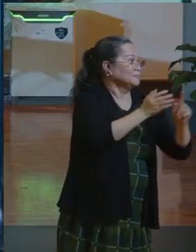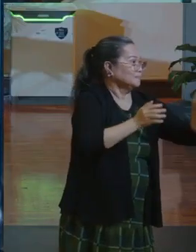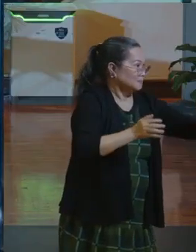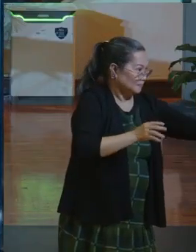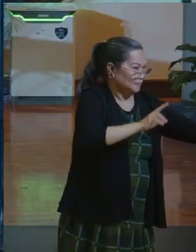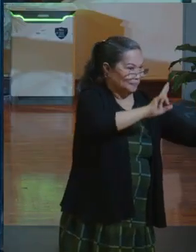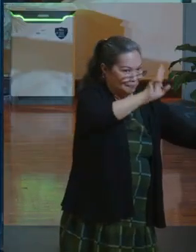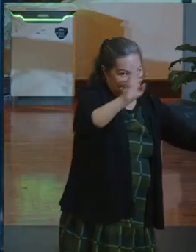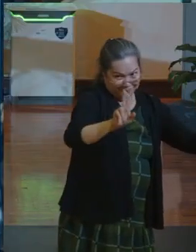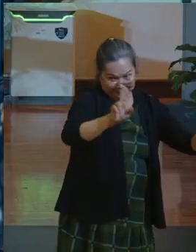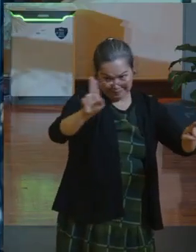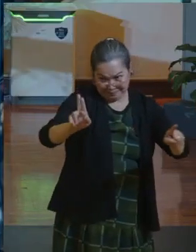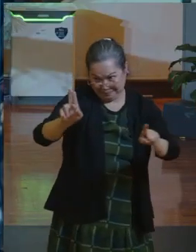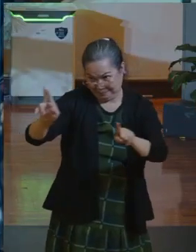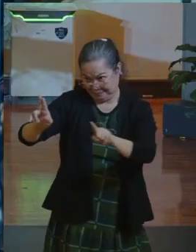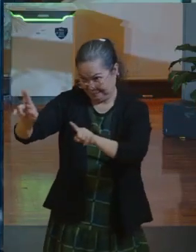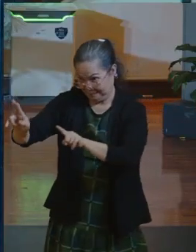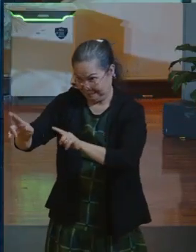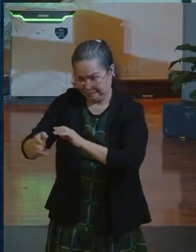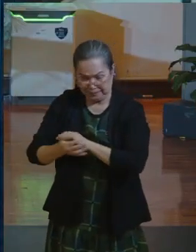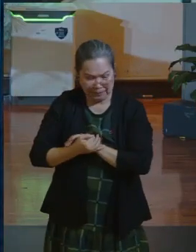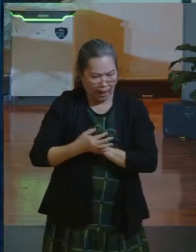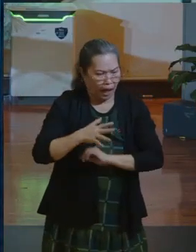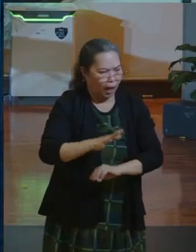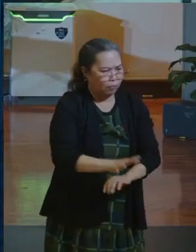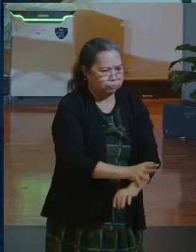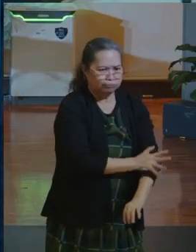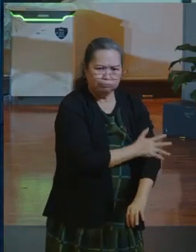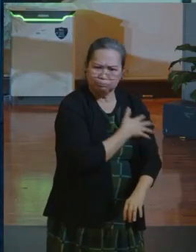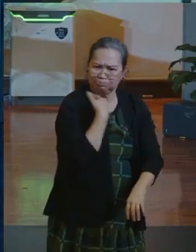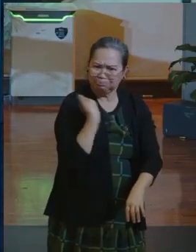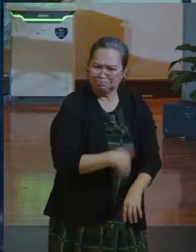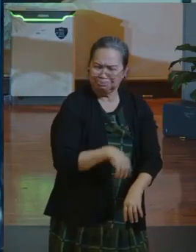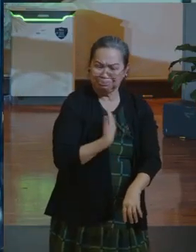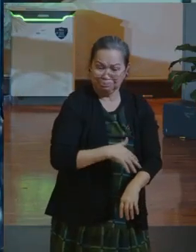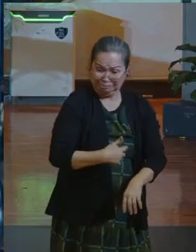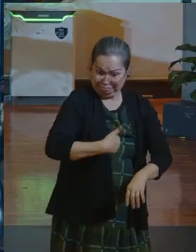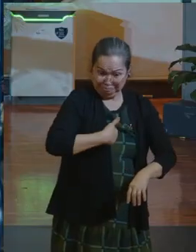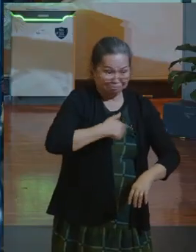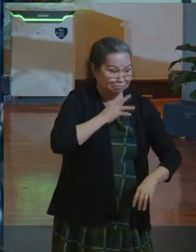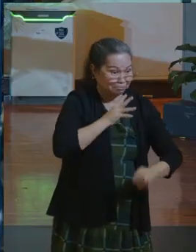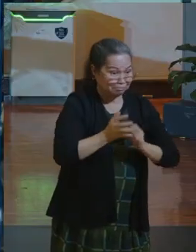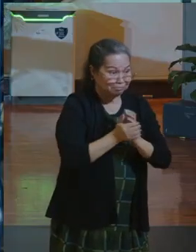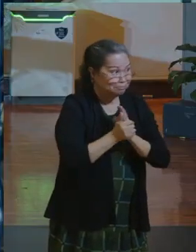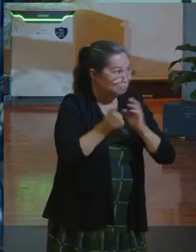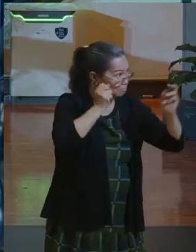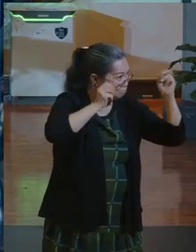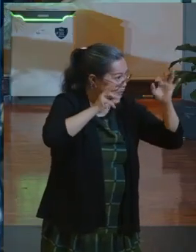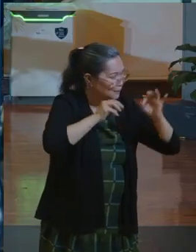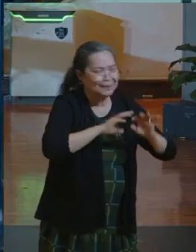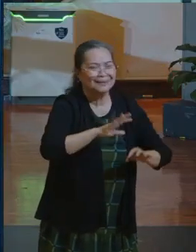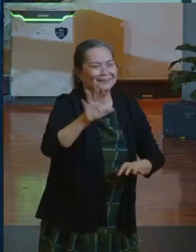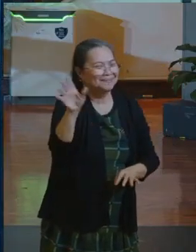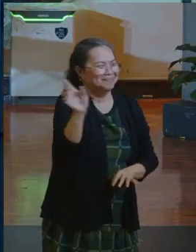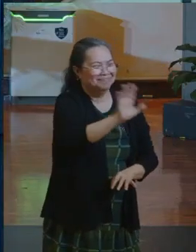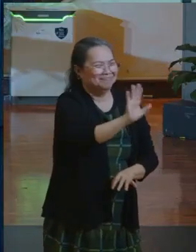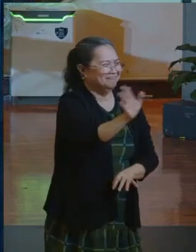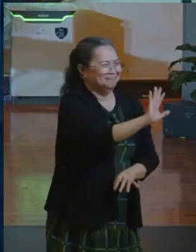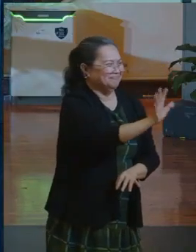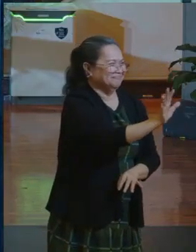you. Nakakapilabot po yung verse na yun. Sapagkat ang sinasabi nito,